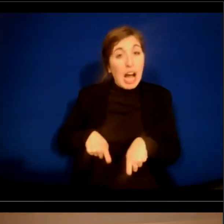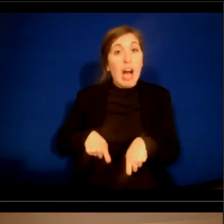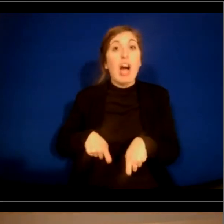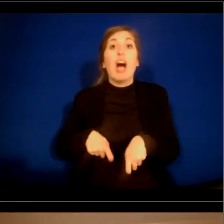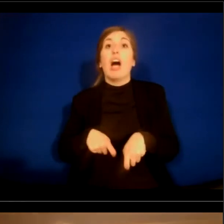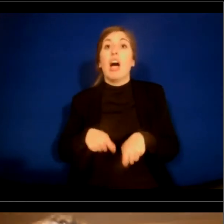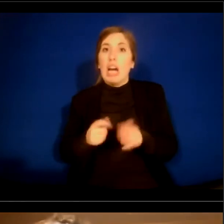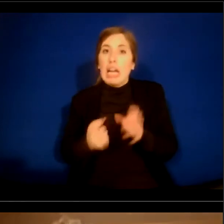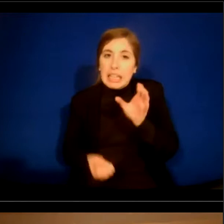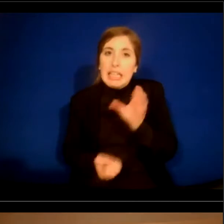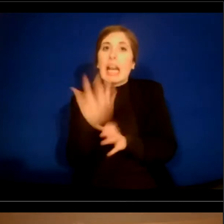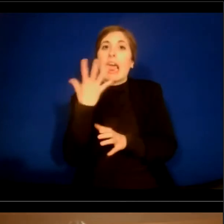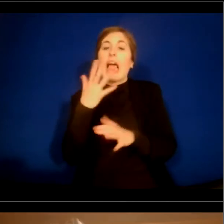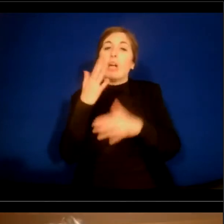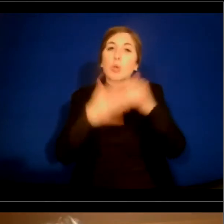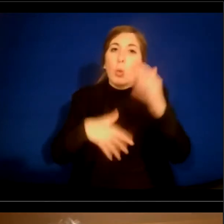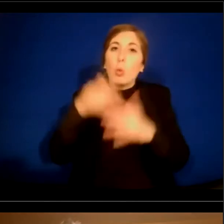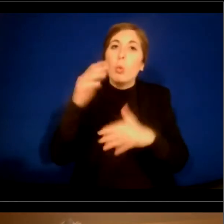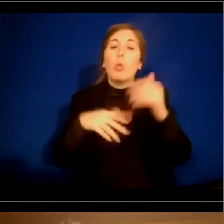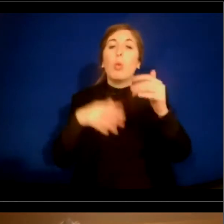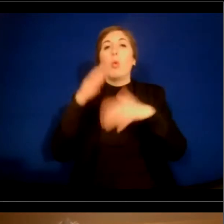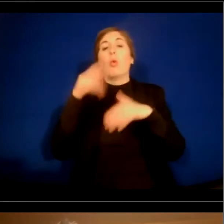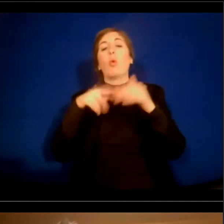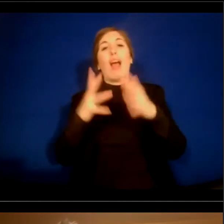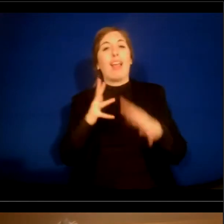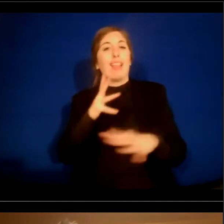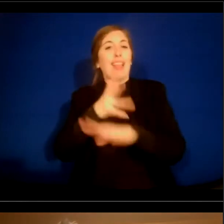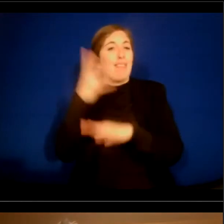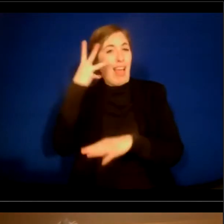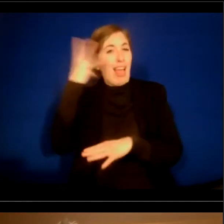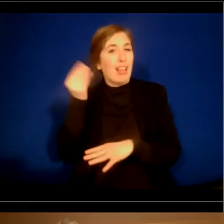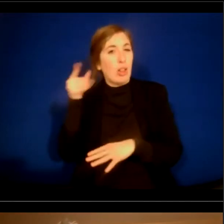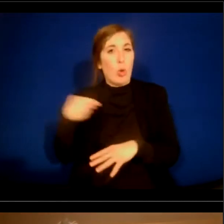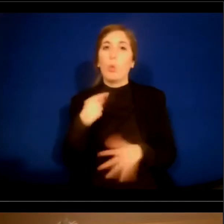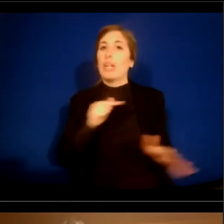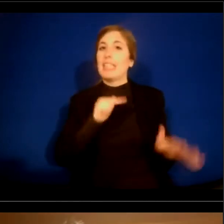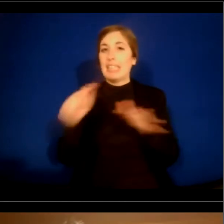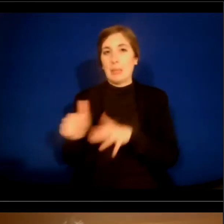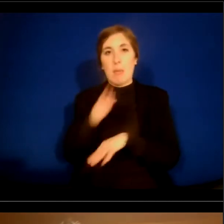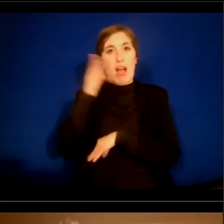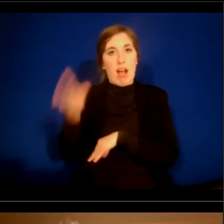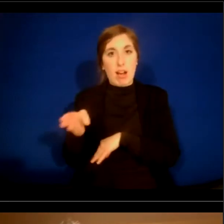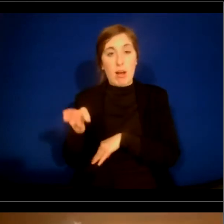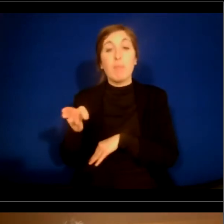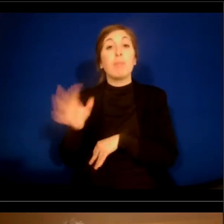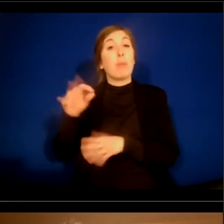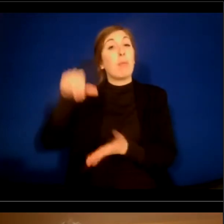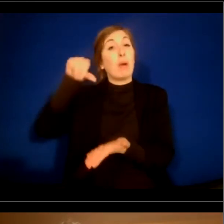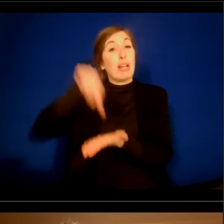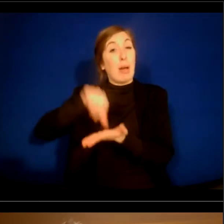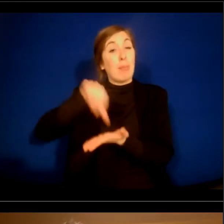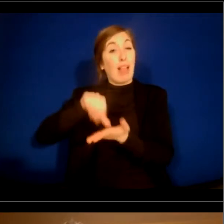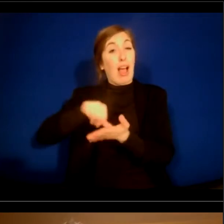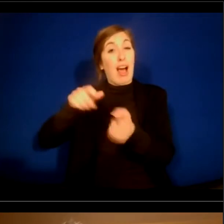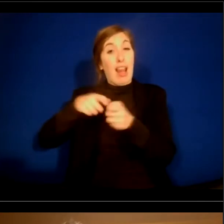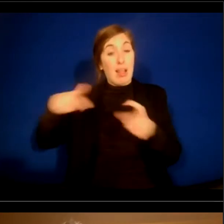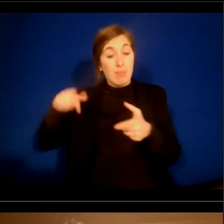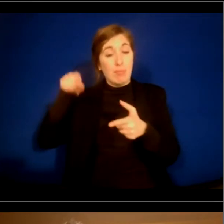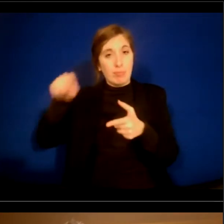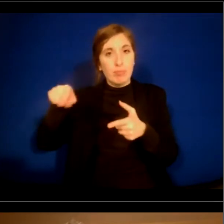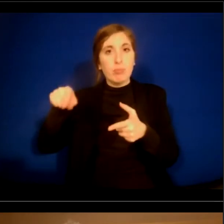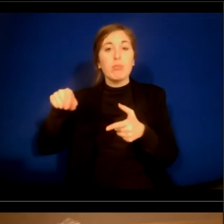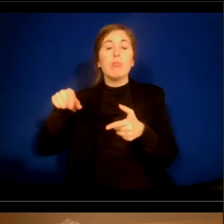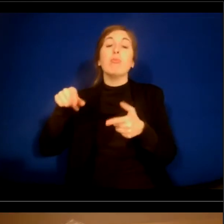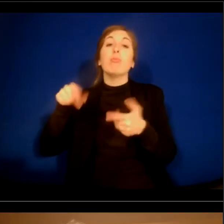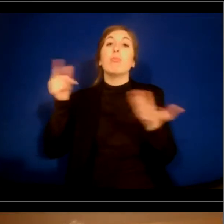della strutturazione, del nostro intervento in Moldavia, nello specifico nella capitale, a Chisinau, e